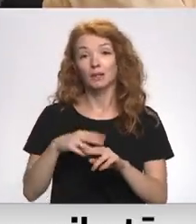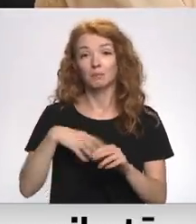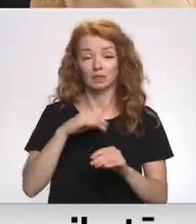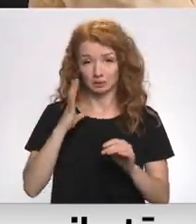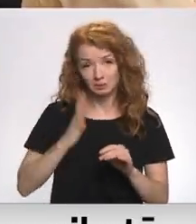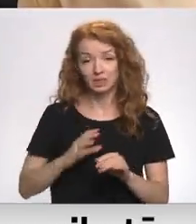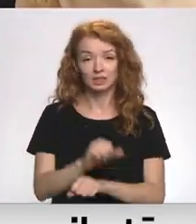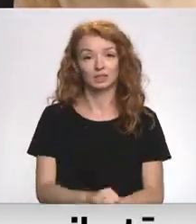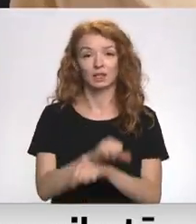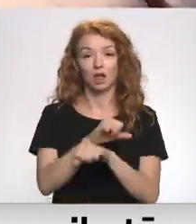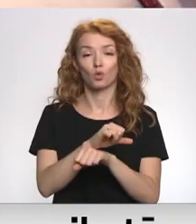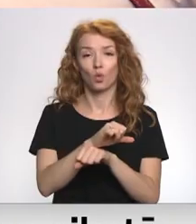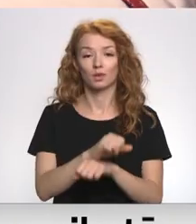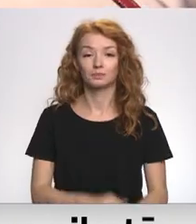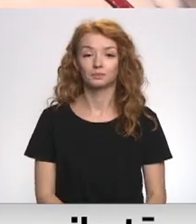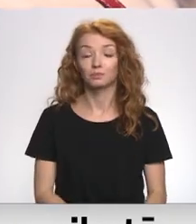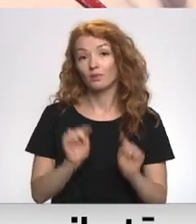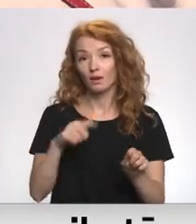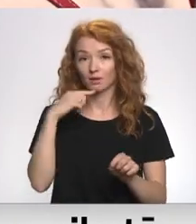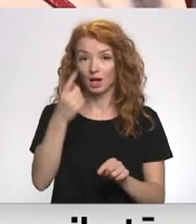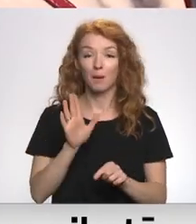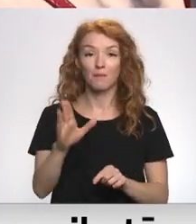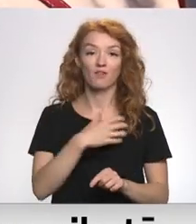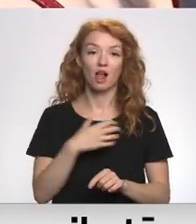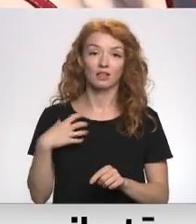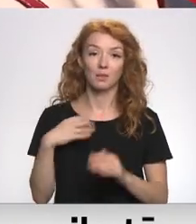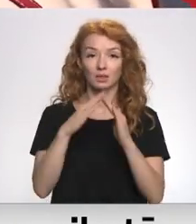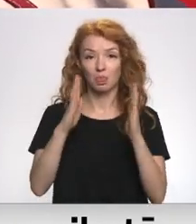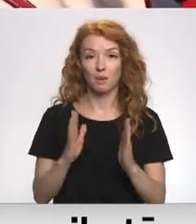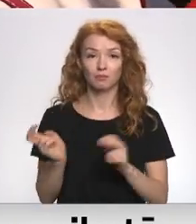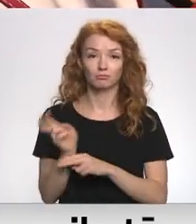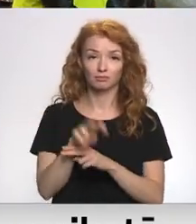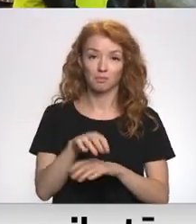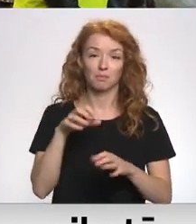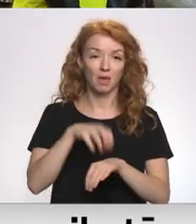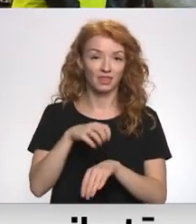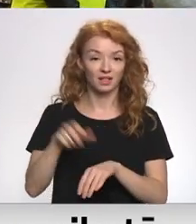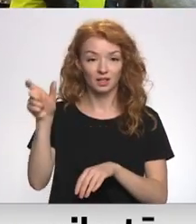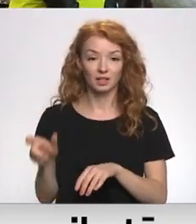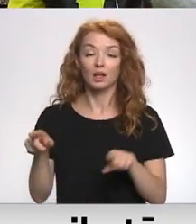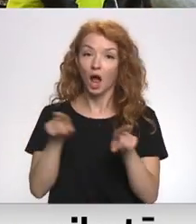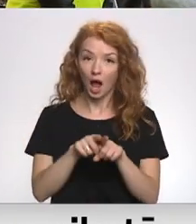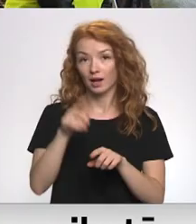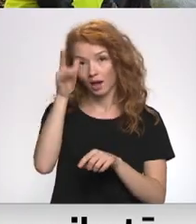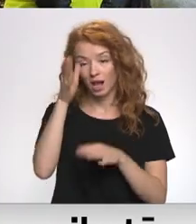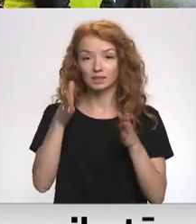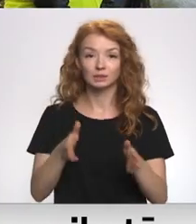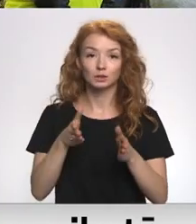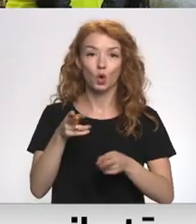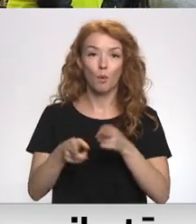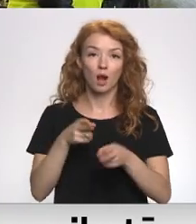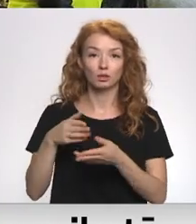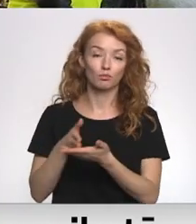vēl gribējām pret to izmēģināt. Tā saka pie valdības nama sanākušie mediķi. Viņa vidū arī Gaiļazares slimnīcas operāciju bloka